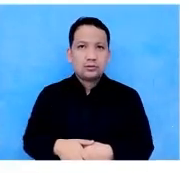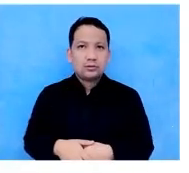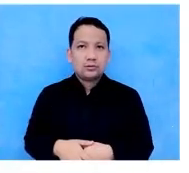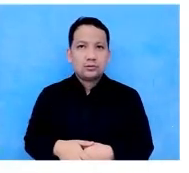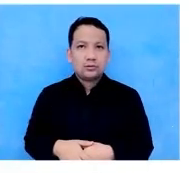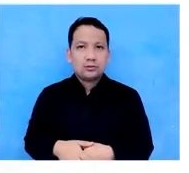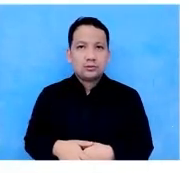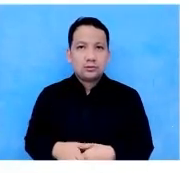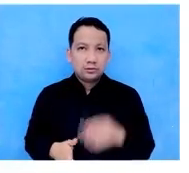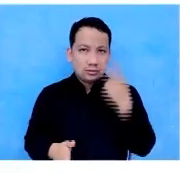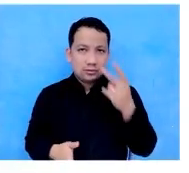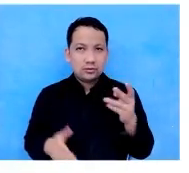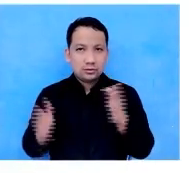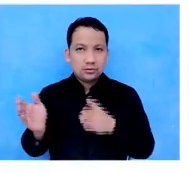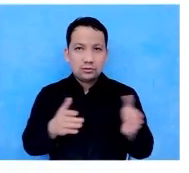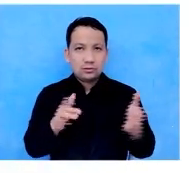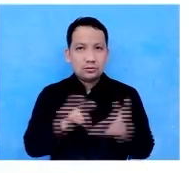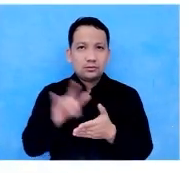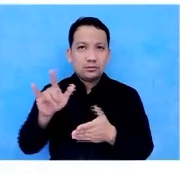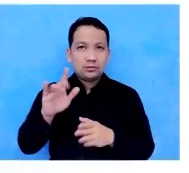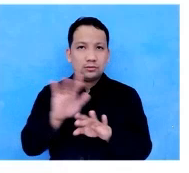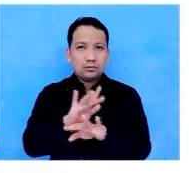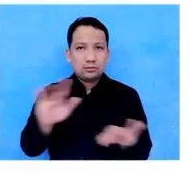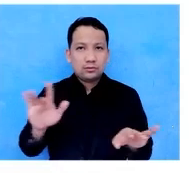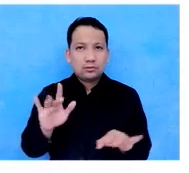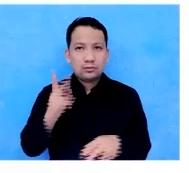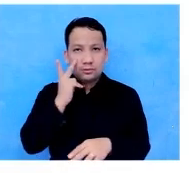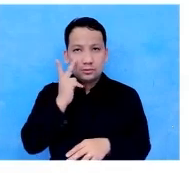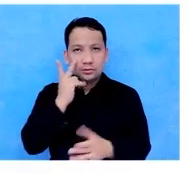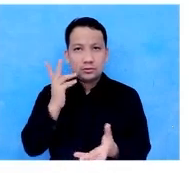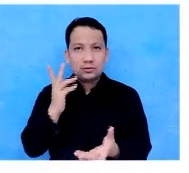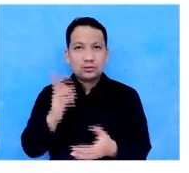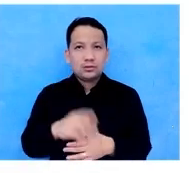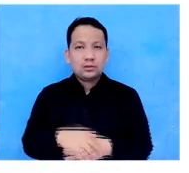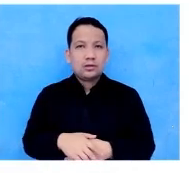Nakita naman yung aeroplano, wala naman halos yun, di ba? Because